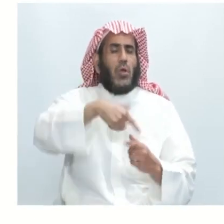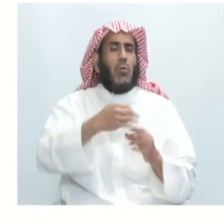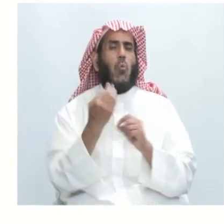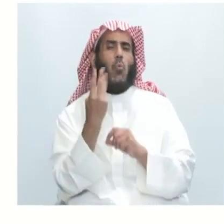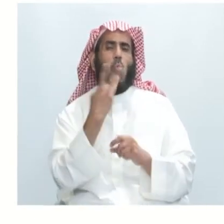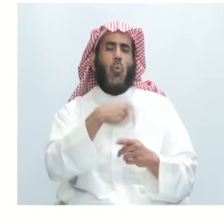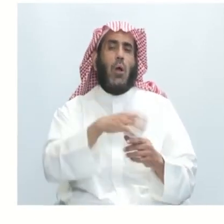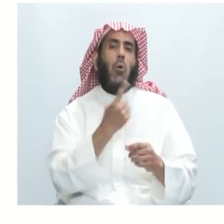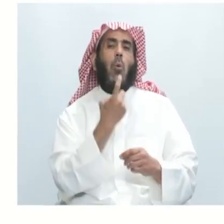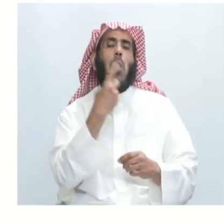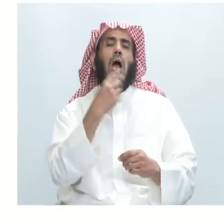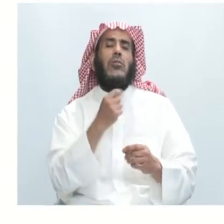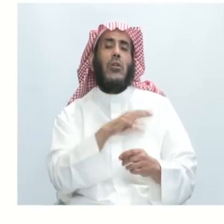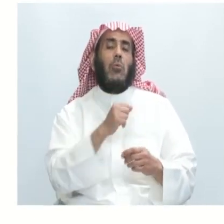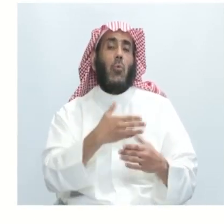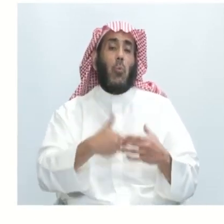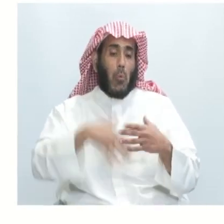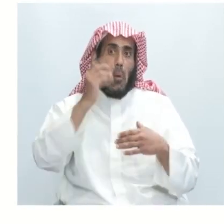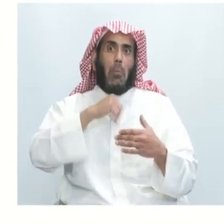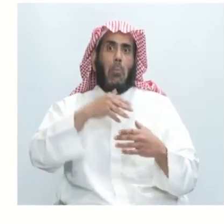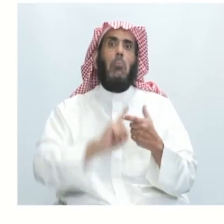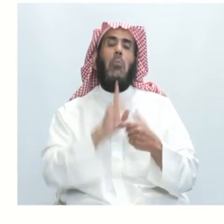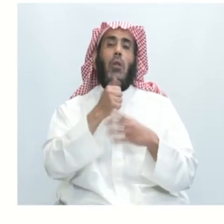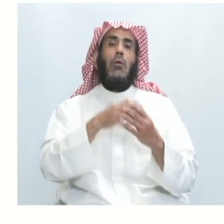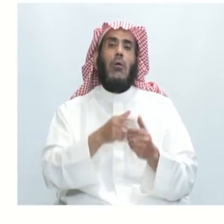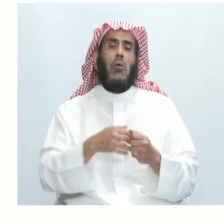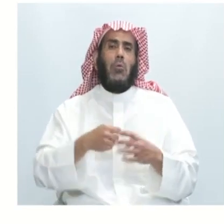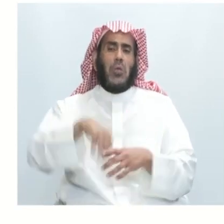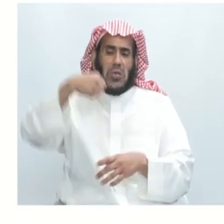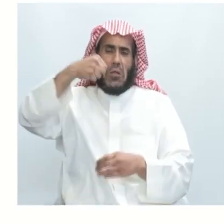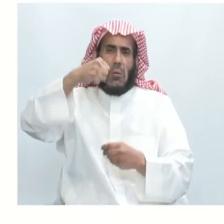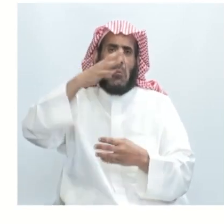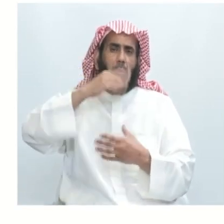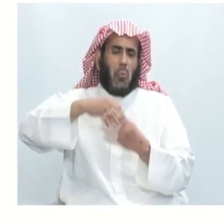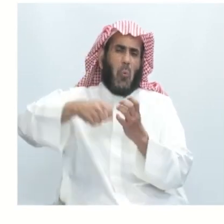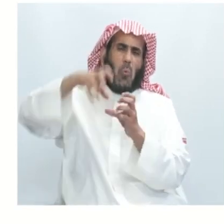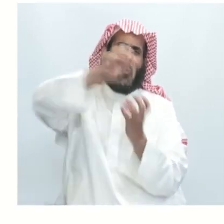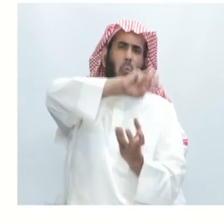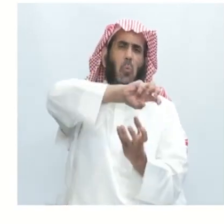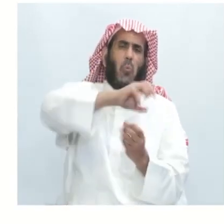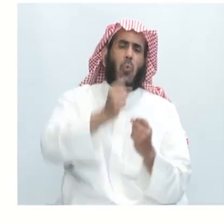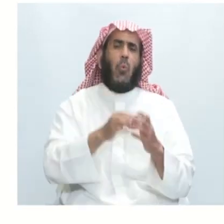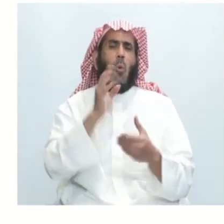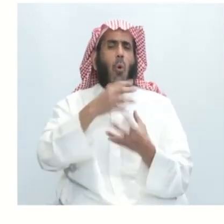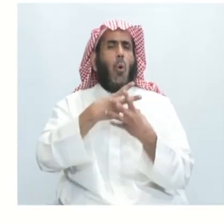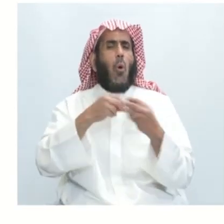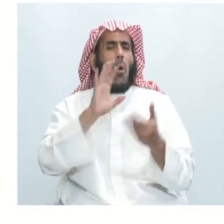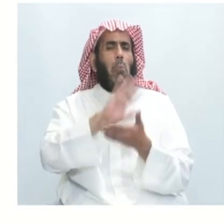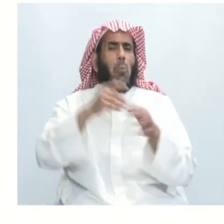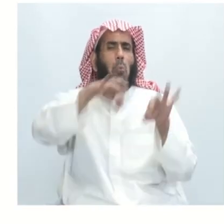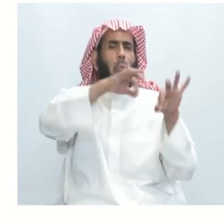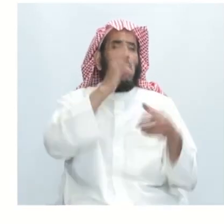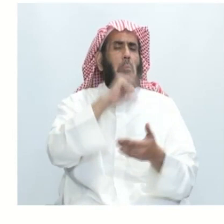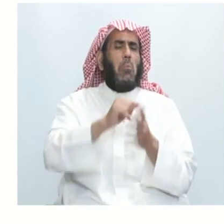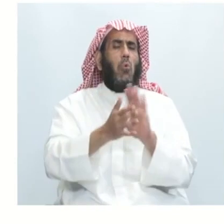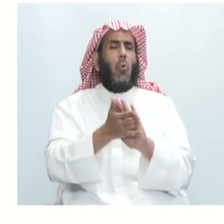100 درهم ولكن الكوب لم يمتنع ثم همسك كيس الدراهم وافراغه كله كله في الكوب بدون فائده